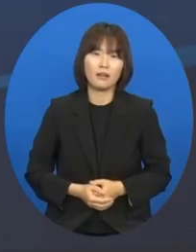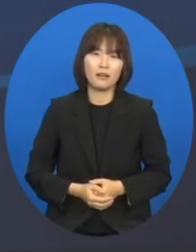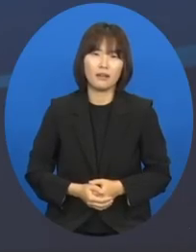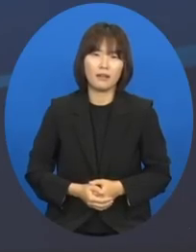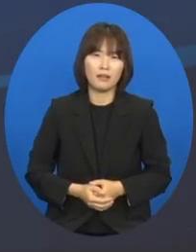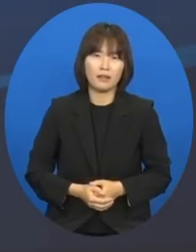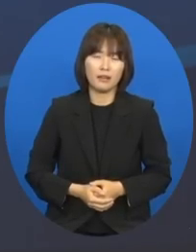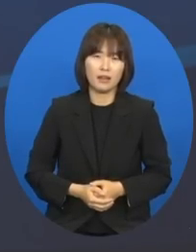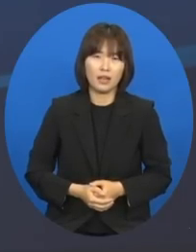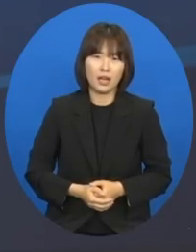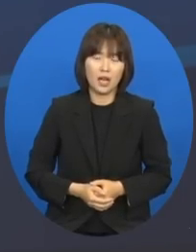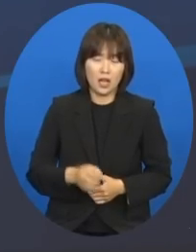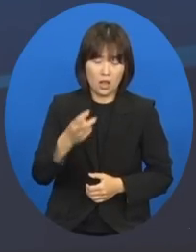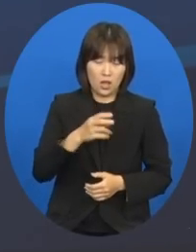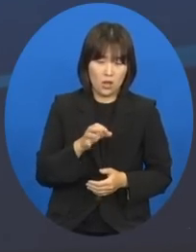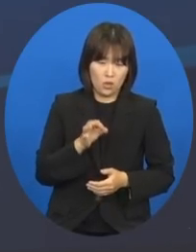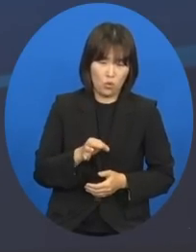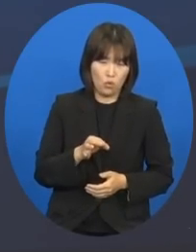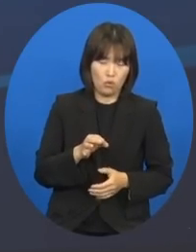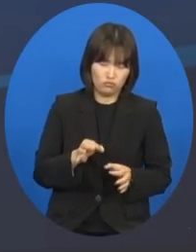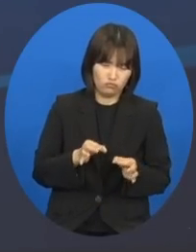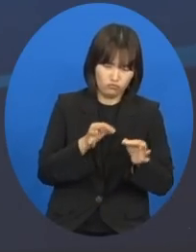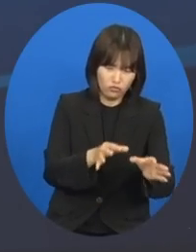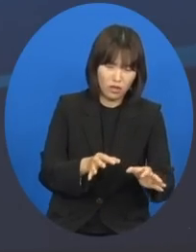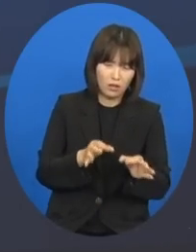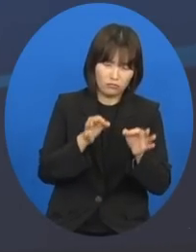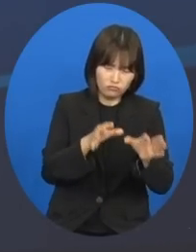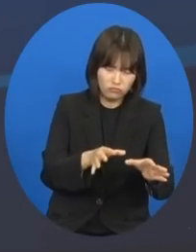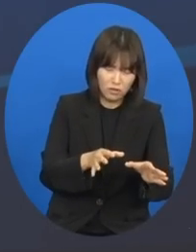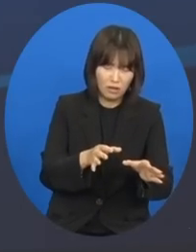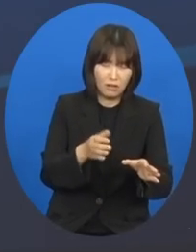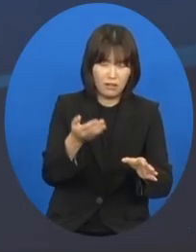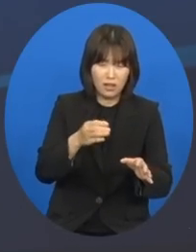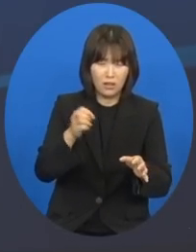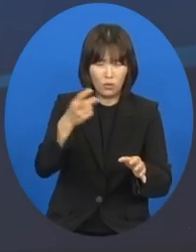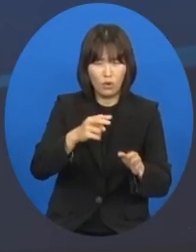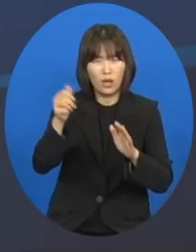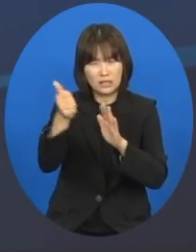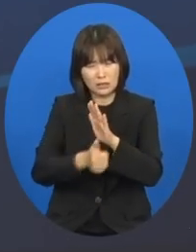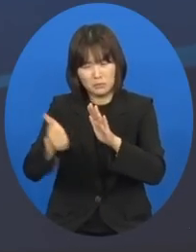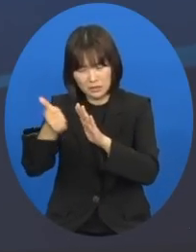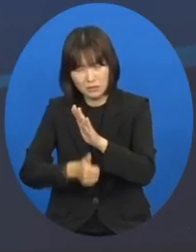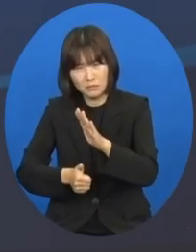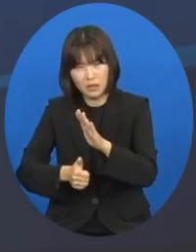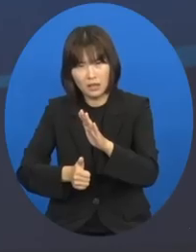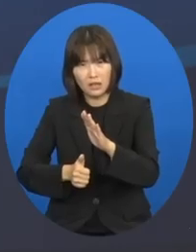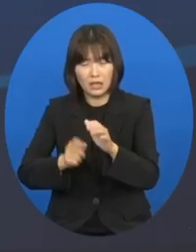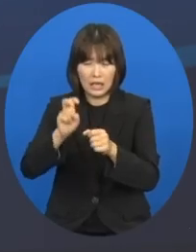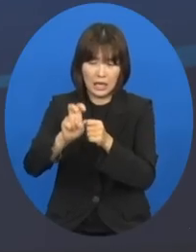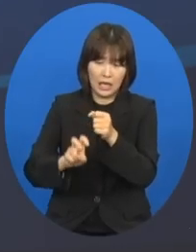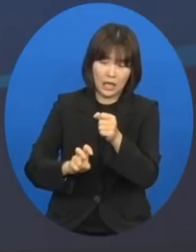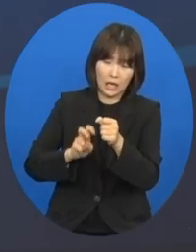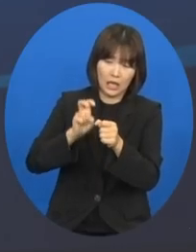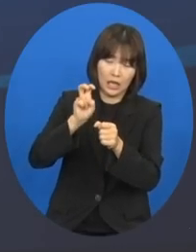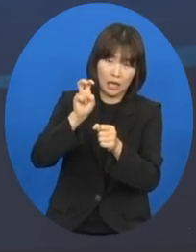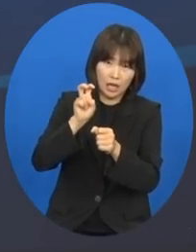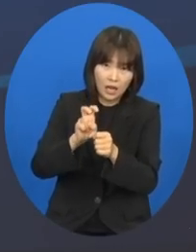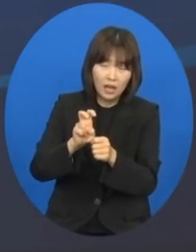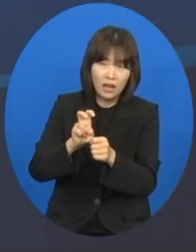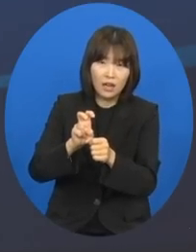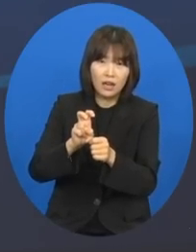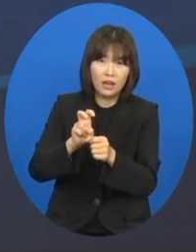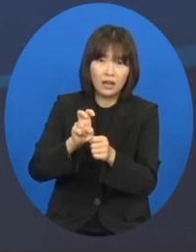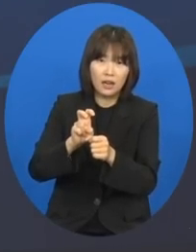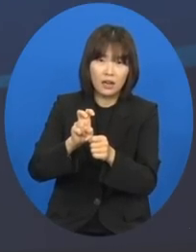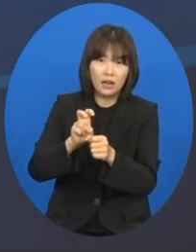갔다가 붓고 또 시도하고 또 시도하고 또 실패하고 그런 20년의 세월을 지나면서 아내가 따로